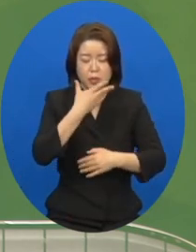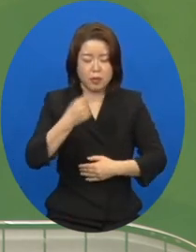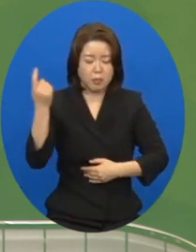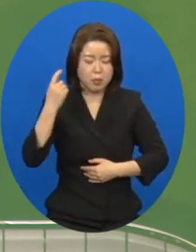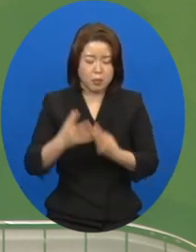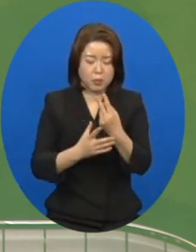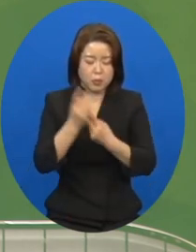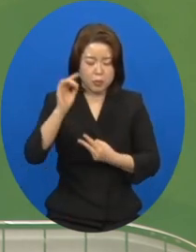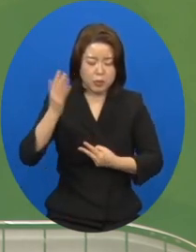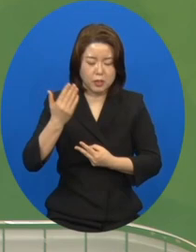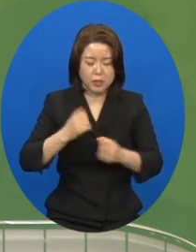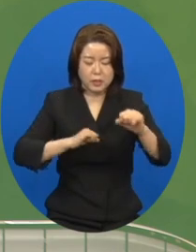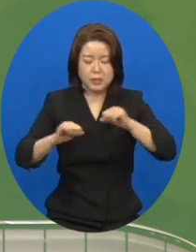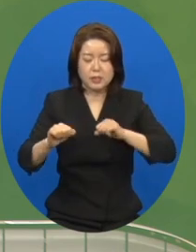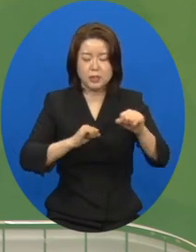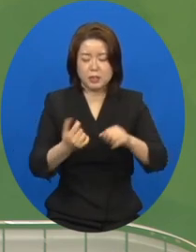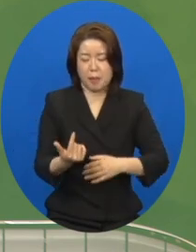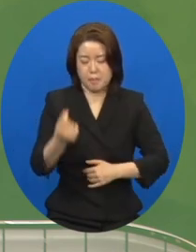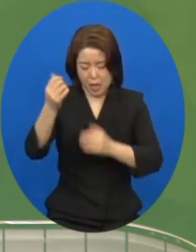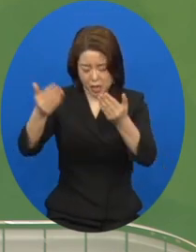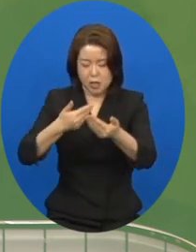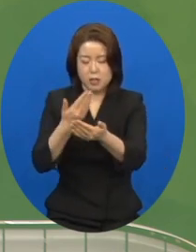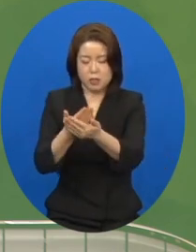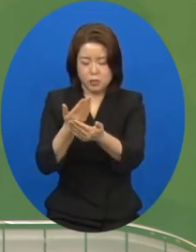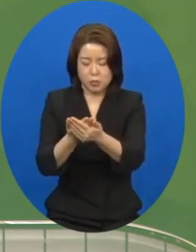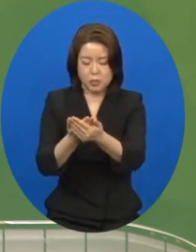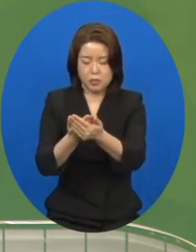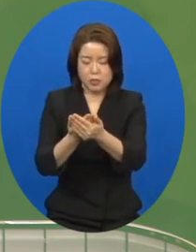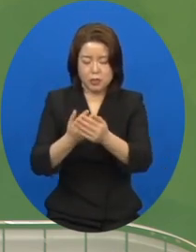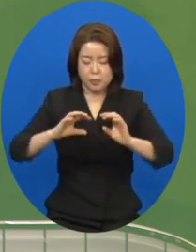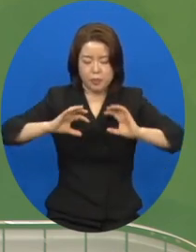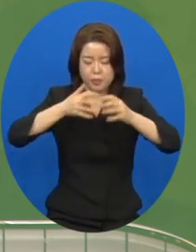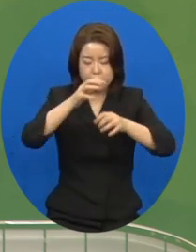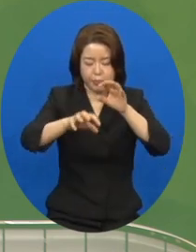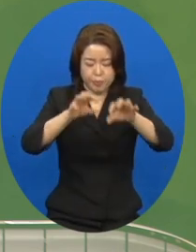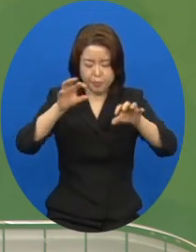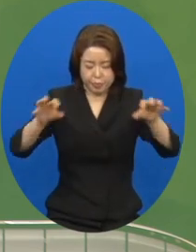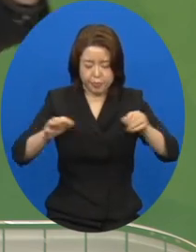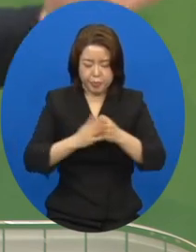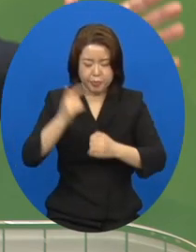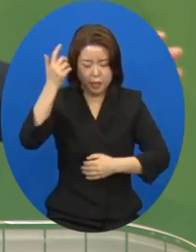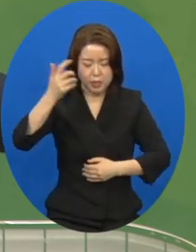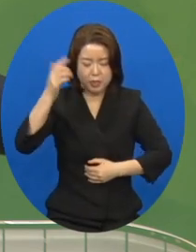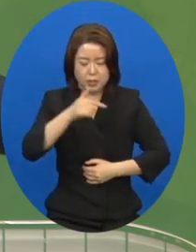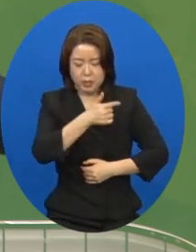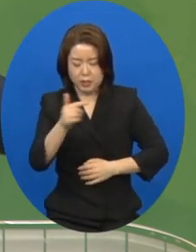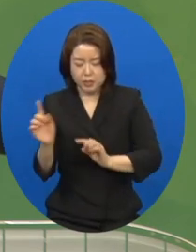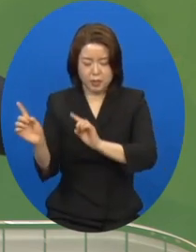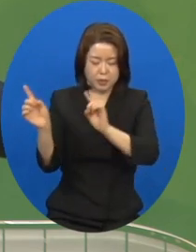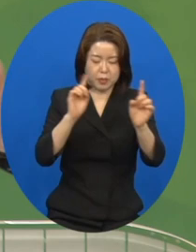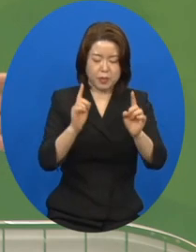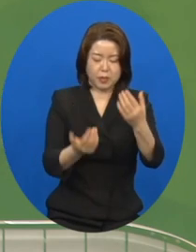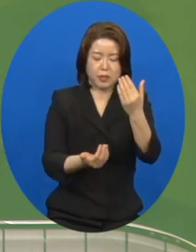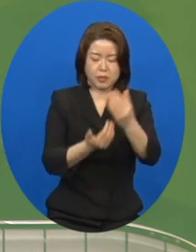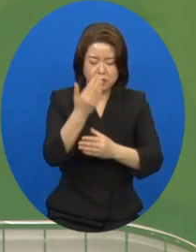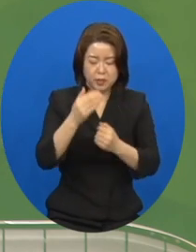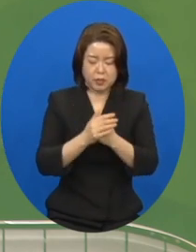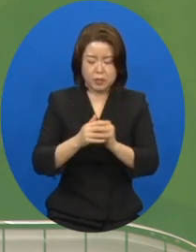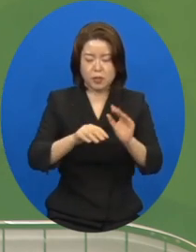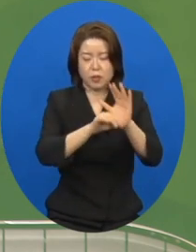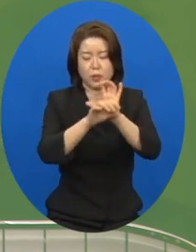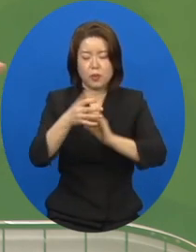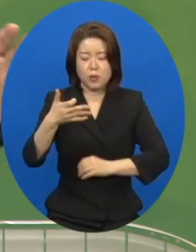역사 속히 주소서. 전 세계에 영적 대각성이 일어나